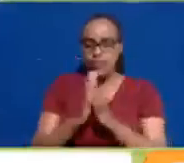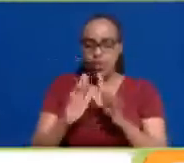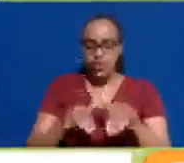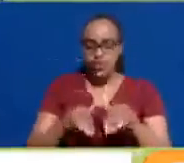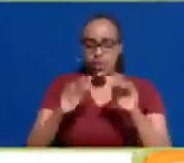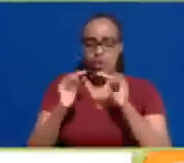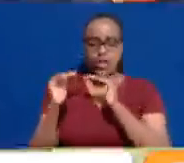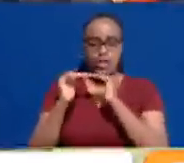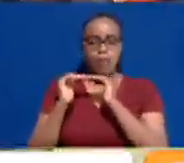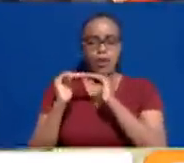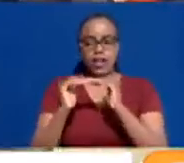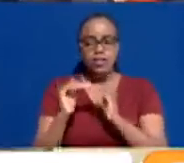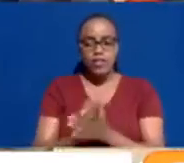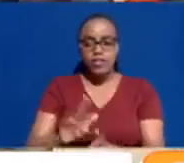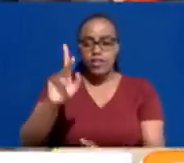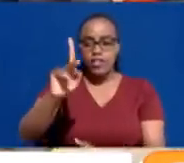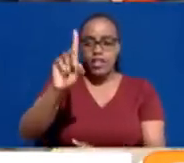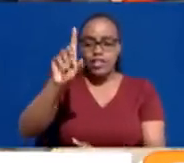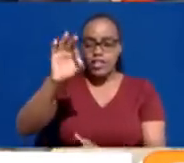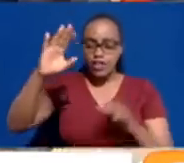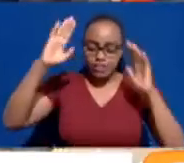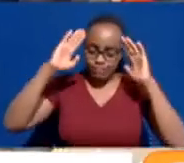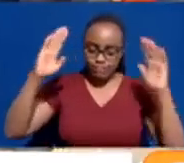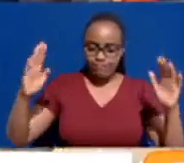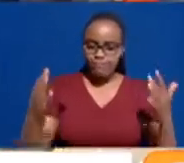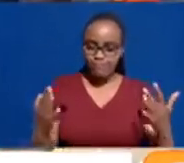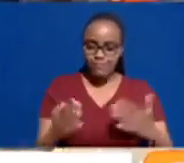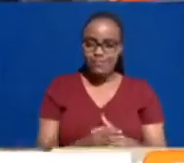kuzingatia demokrasia. KDF oye!